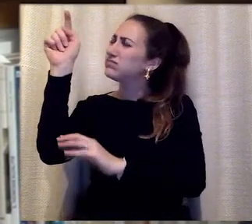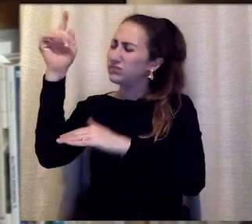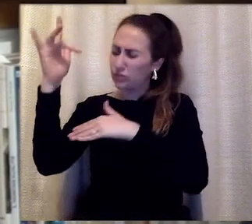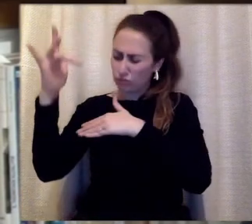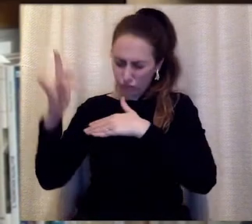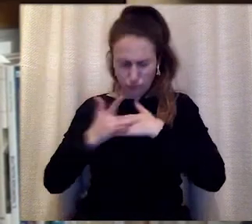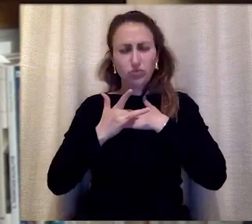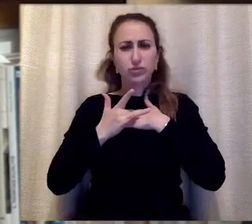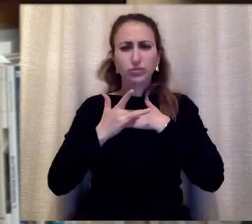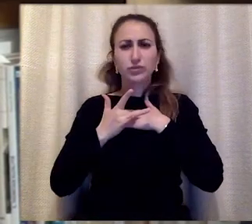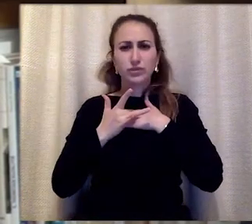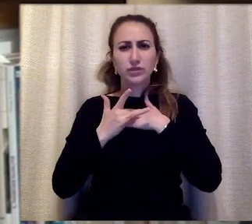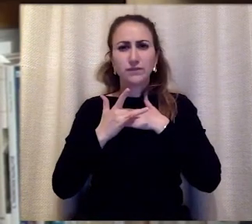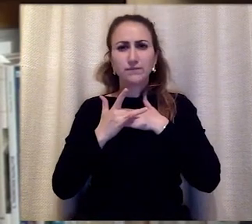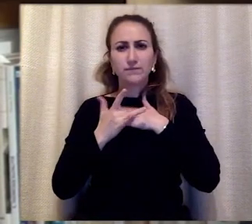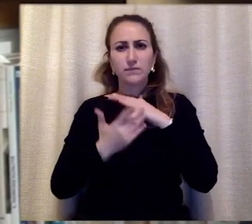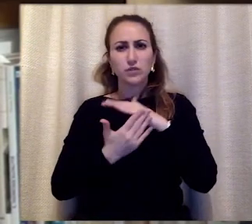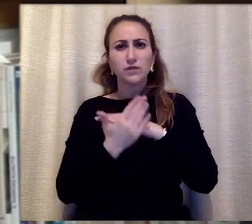Seigneur,